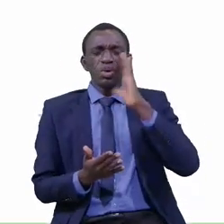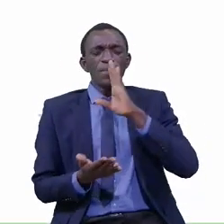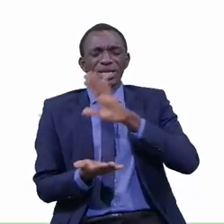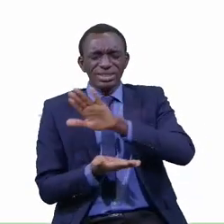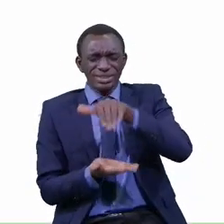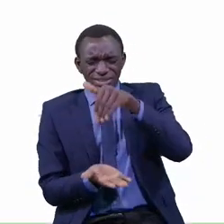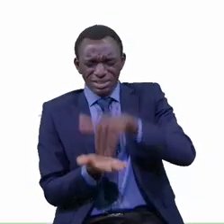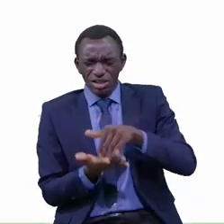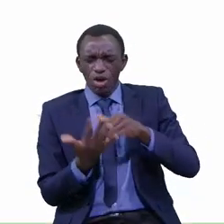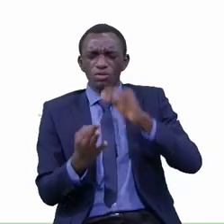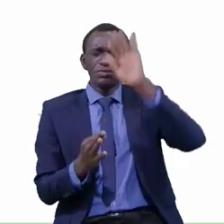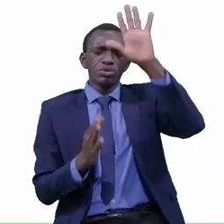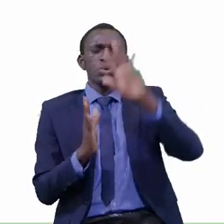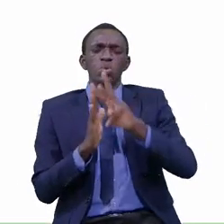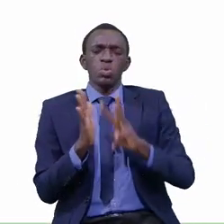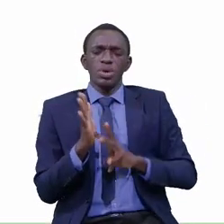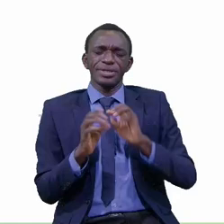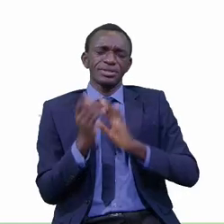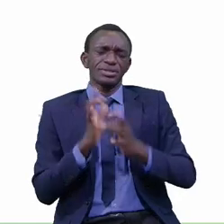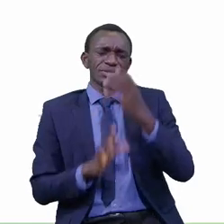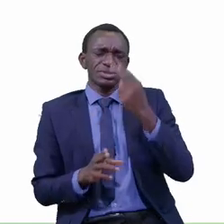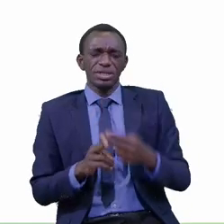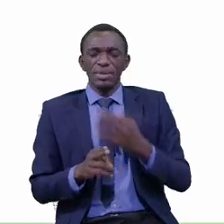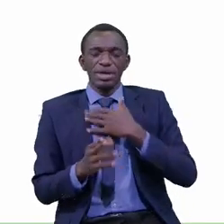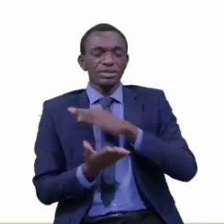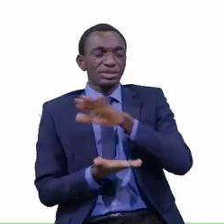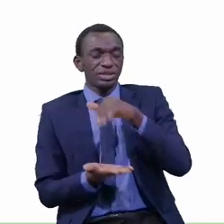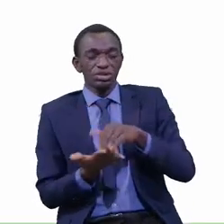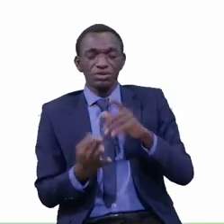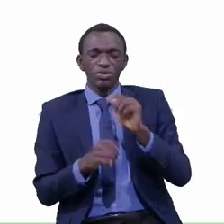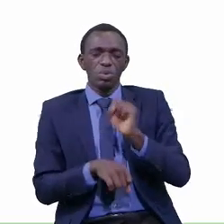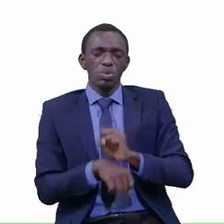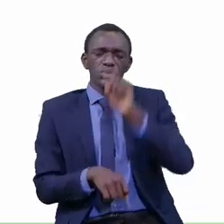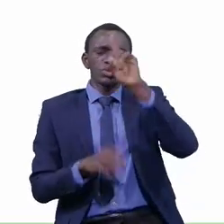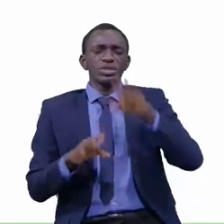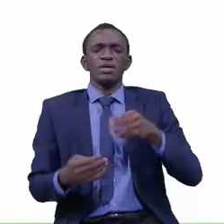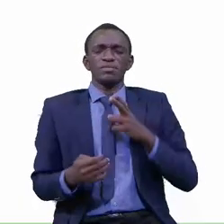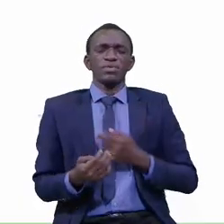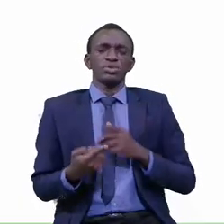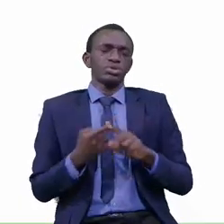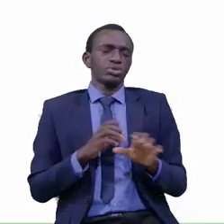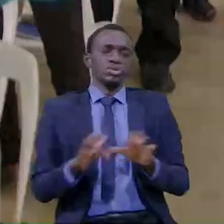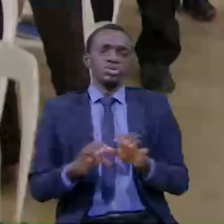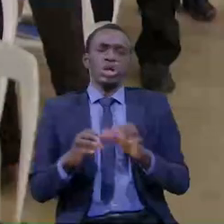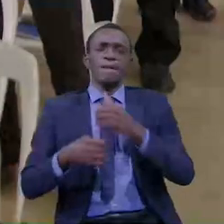volonté et au centre de l'œuvre que tu nous as confiée. Que